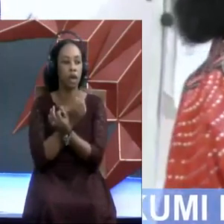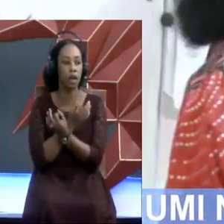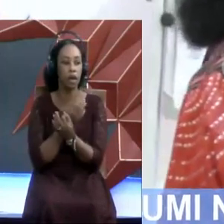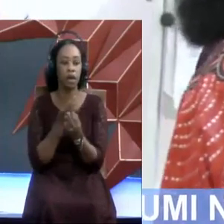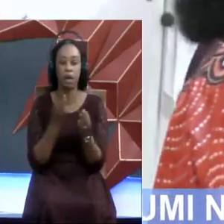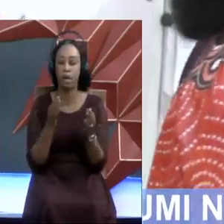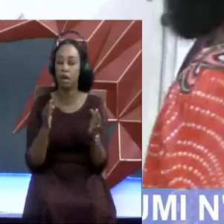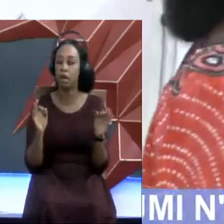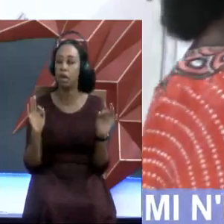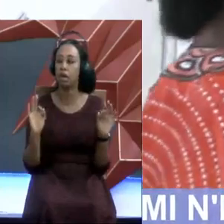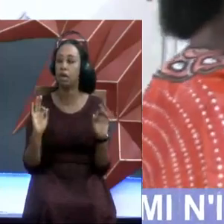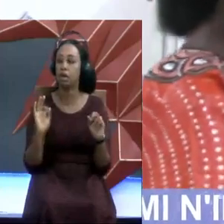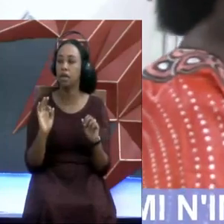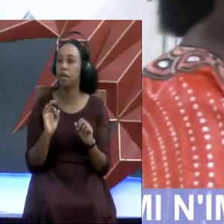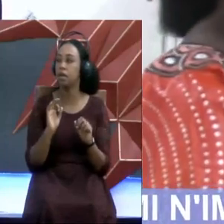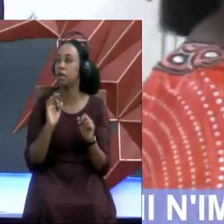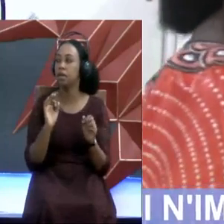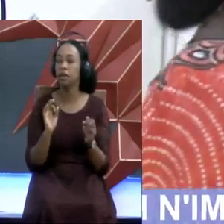utapona